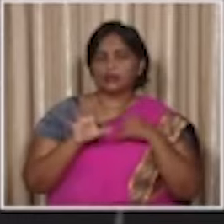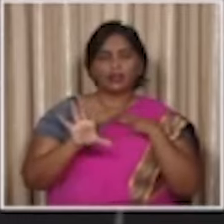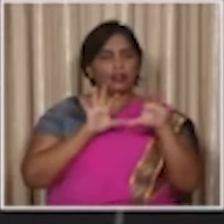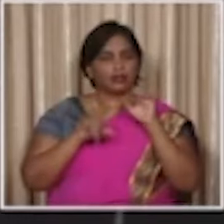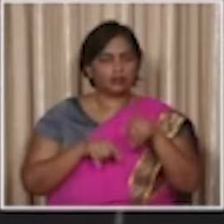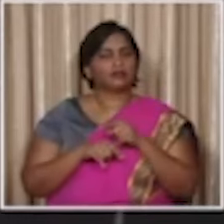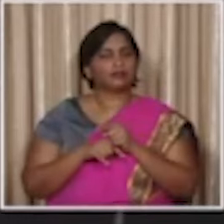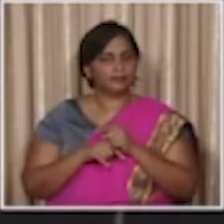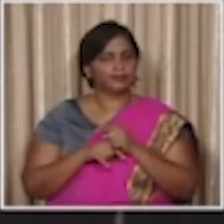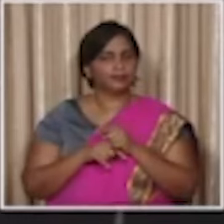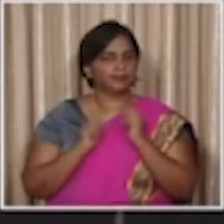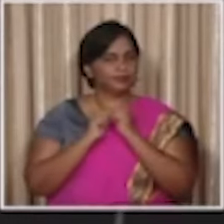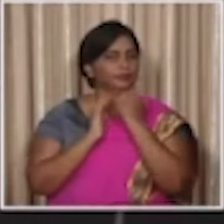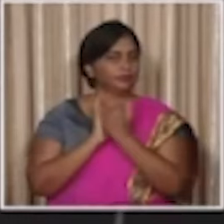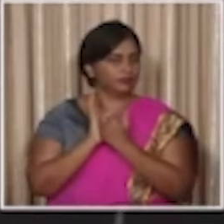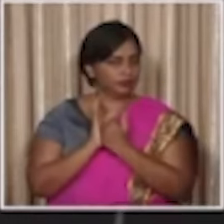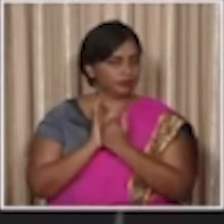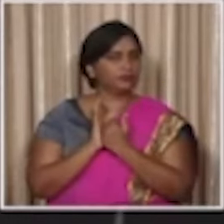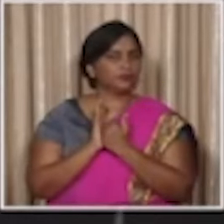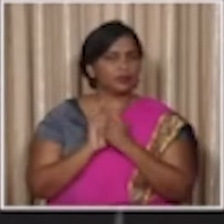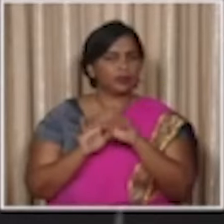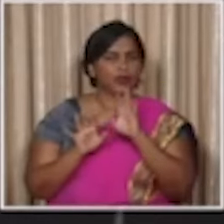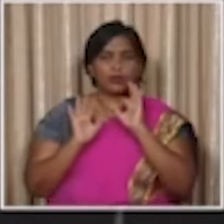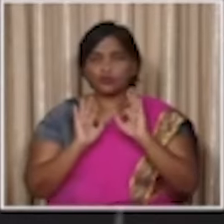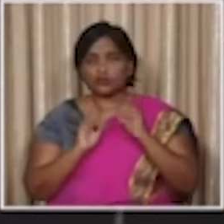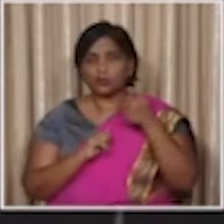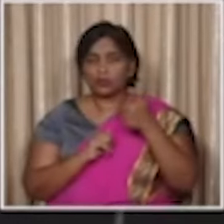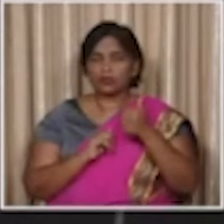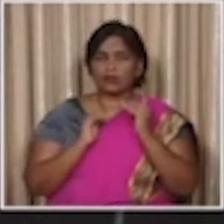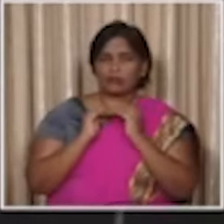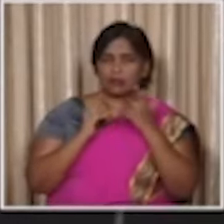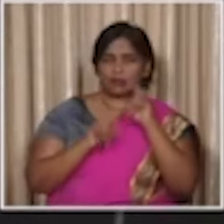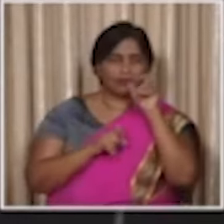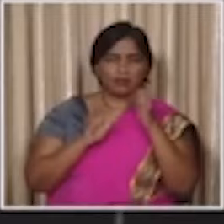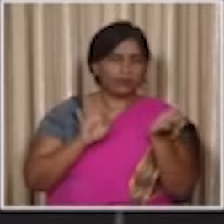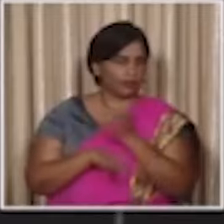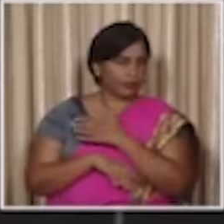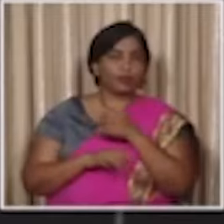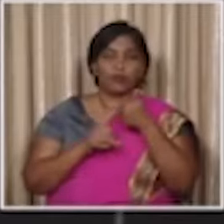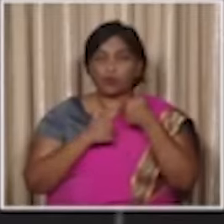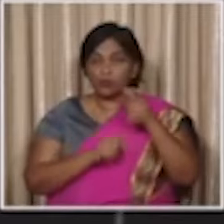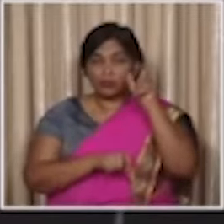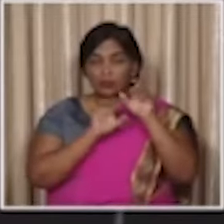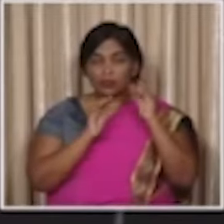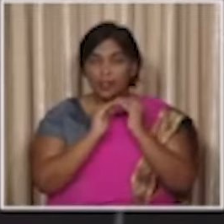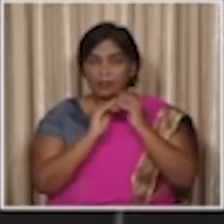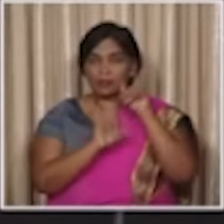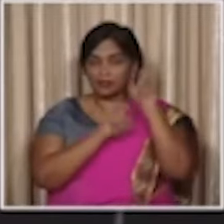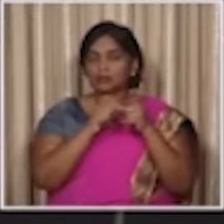තියෙනවා මේ වැඩපිළිවෙලේදී. ඒ නිසා සුදුසුම පුජ්‍යලු නුසුදුසුසංගෙන් අයින් කරලා සුදුසු පුජ්‍යලන්ට